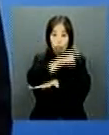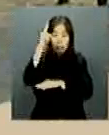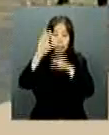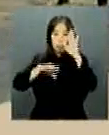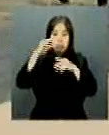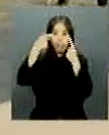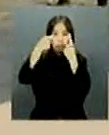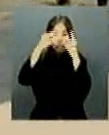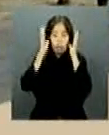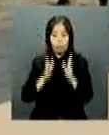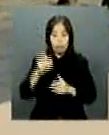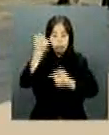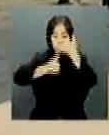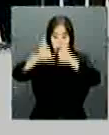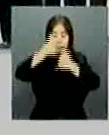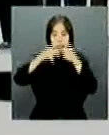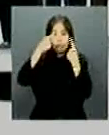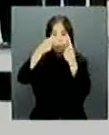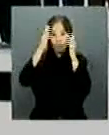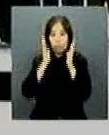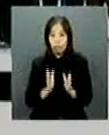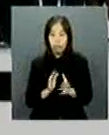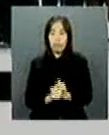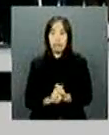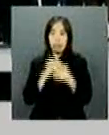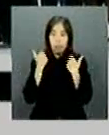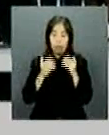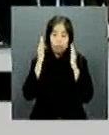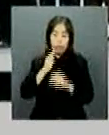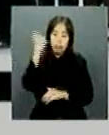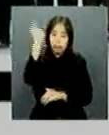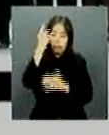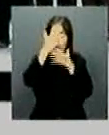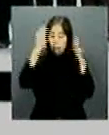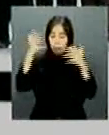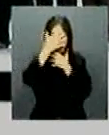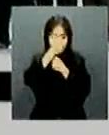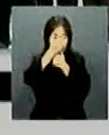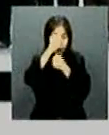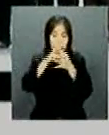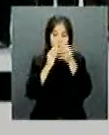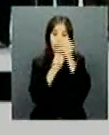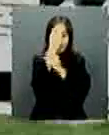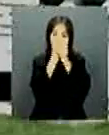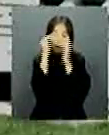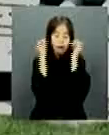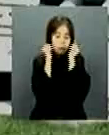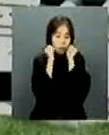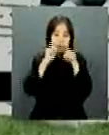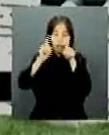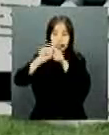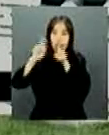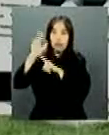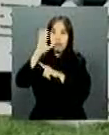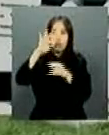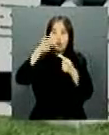ะนักท่องเที่ยวจำนวนมากให้ความสนใจเข้าชมความสวยงามของดอกไม้เมืองหนาวภายในงานมหกรรมพืชสวนโ